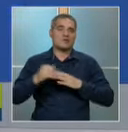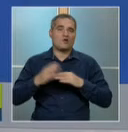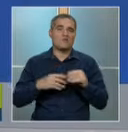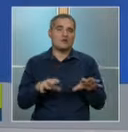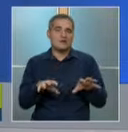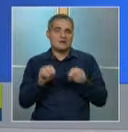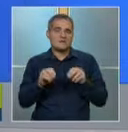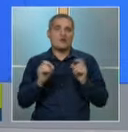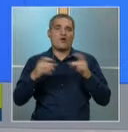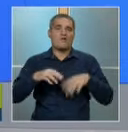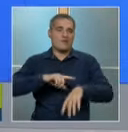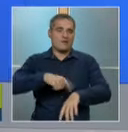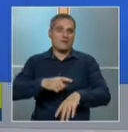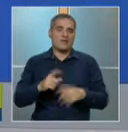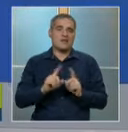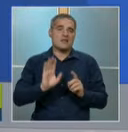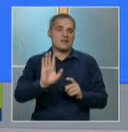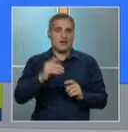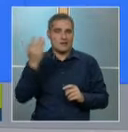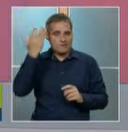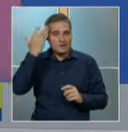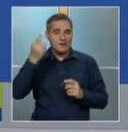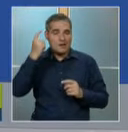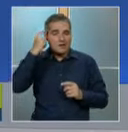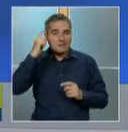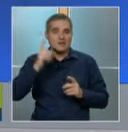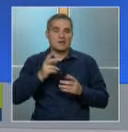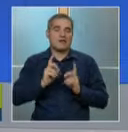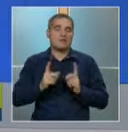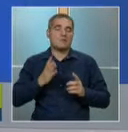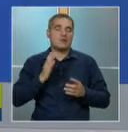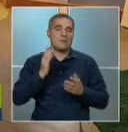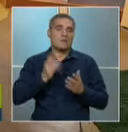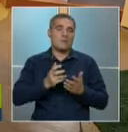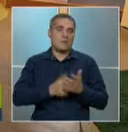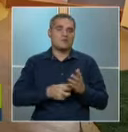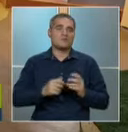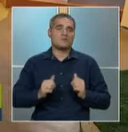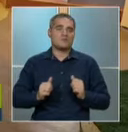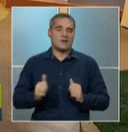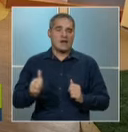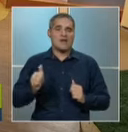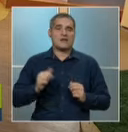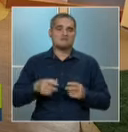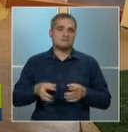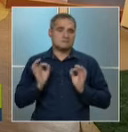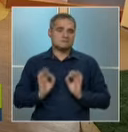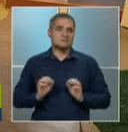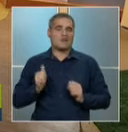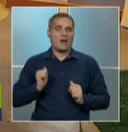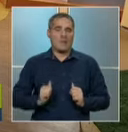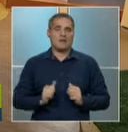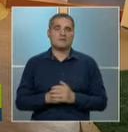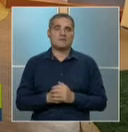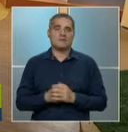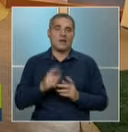новите времена. Изцяло не е техна вината. Смятам, че трябва просто да бъдем търпеливи с тях. Една дама да включим в разговора от